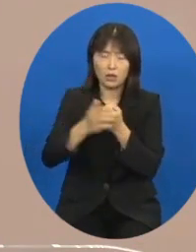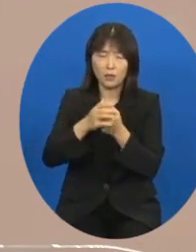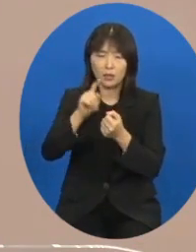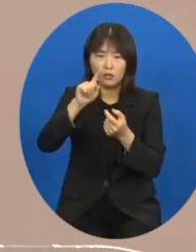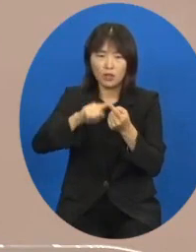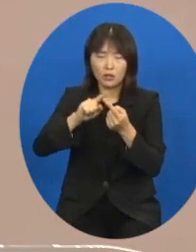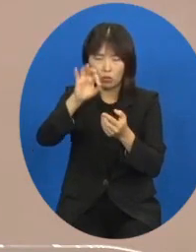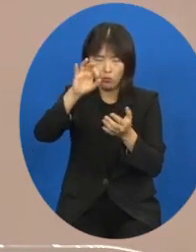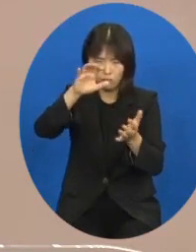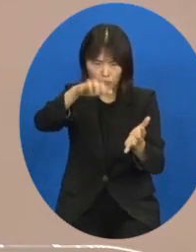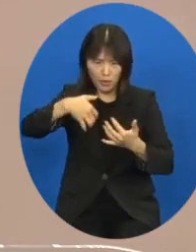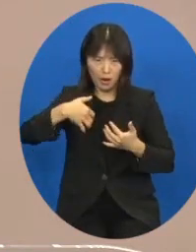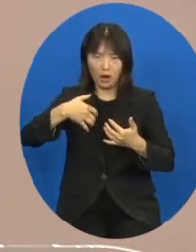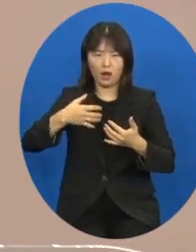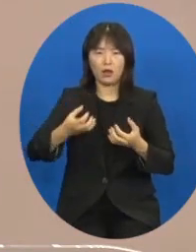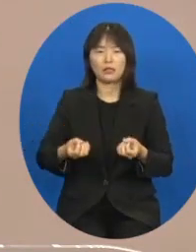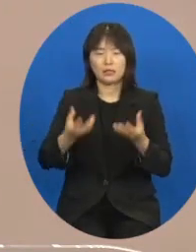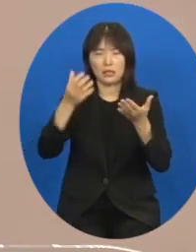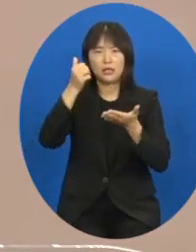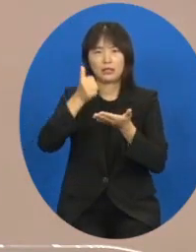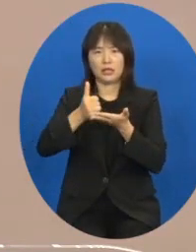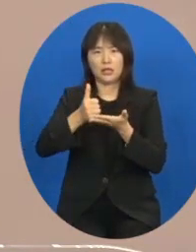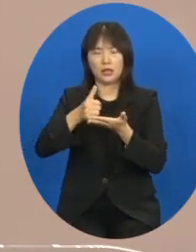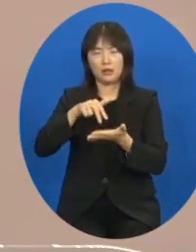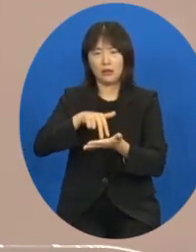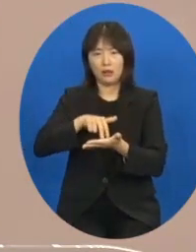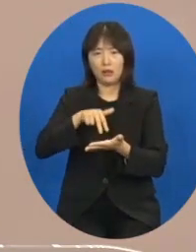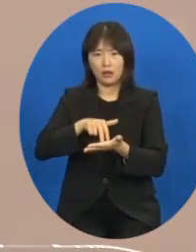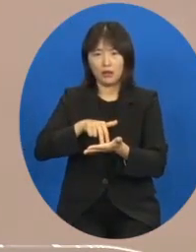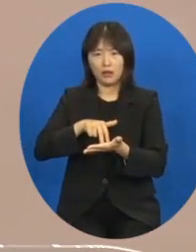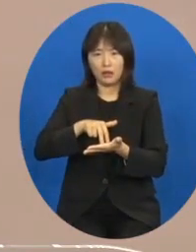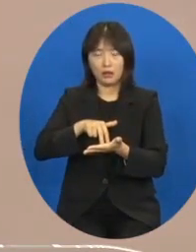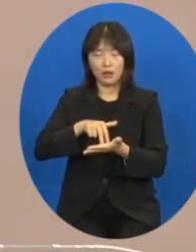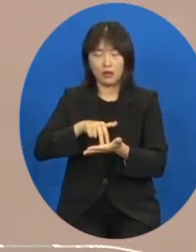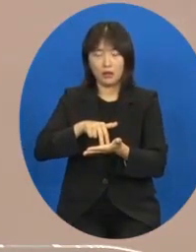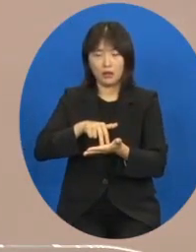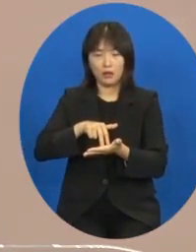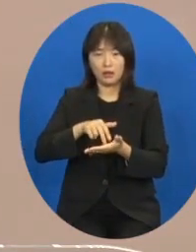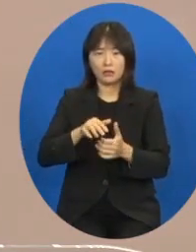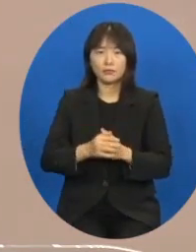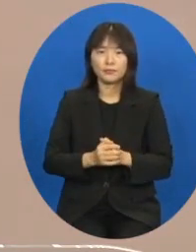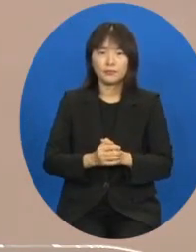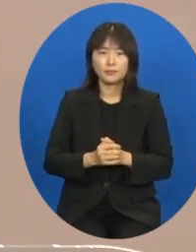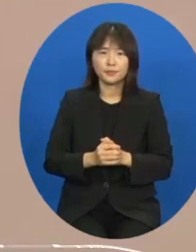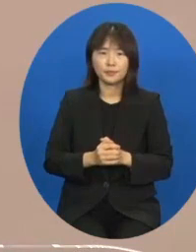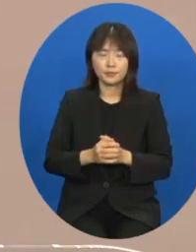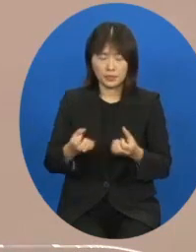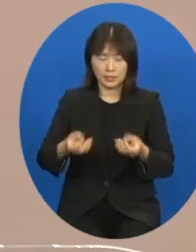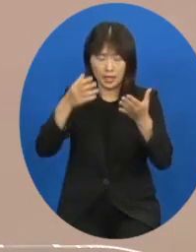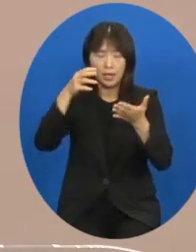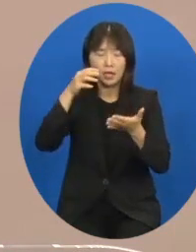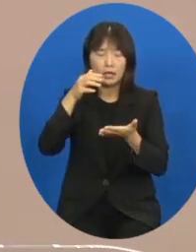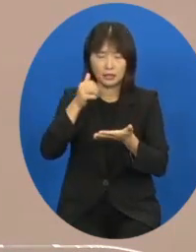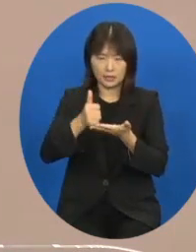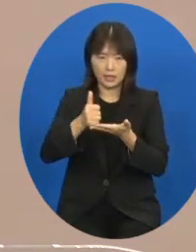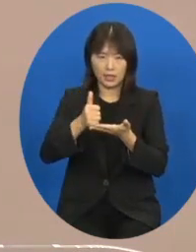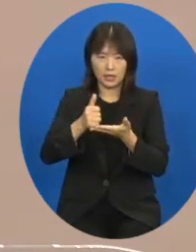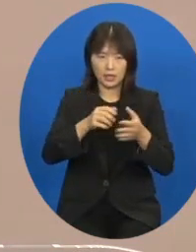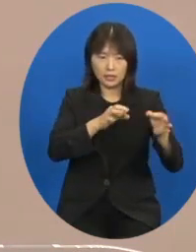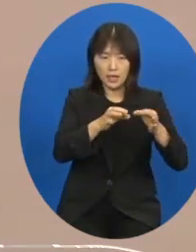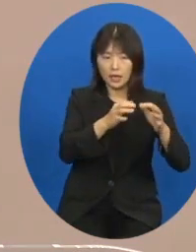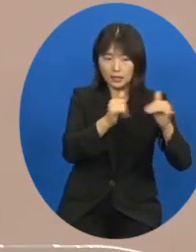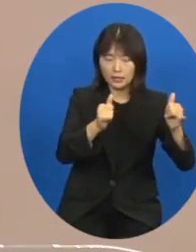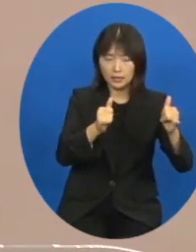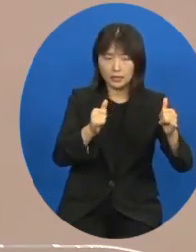됩니다. 그 이익이 다 제사장들에게로 가는 거죠. 제사장과 상인들이 결탁을 한 겁니다.